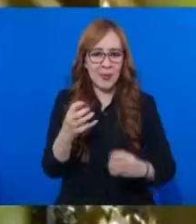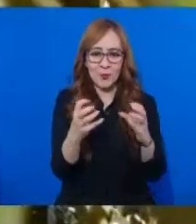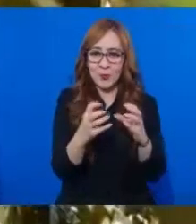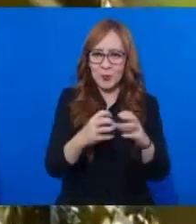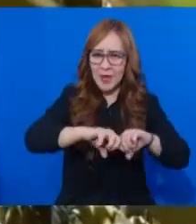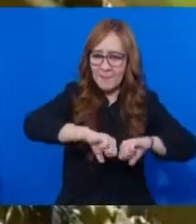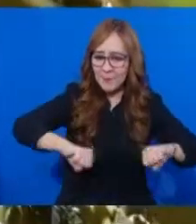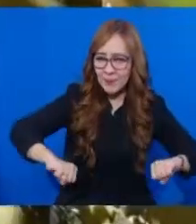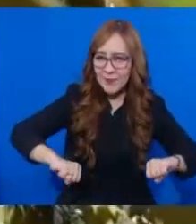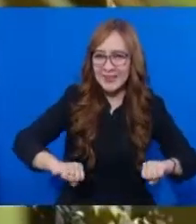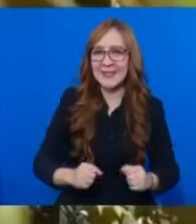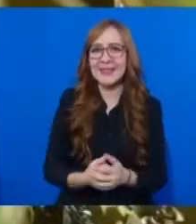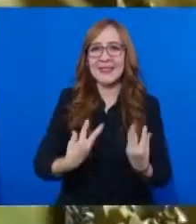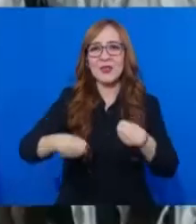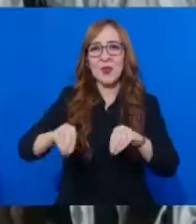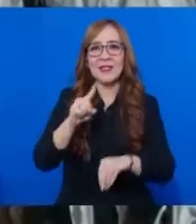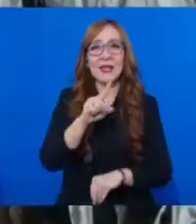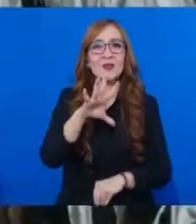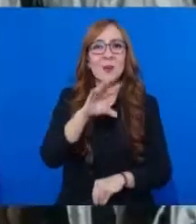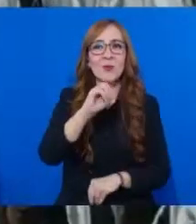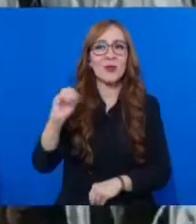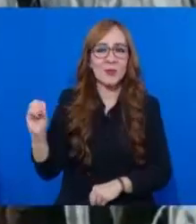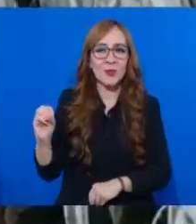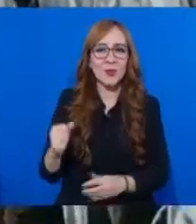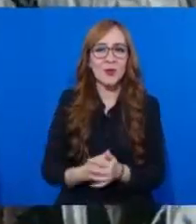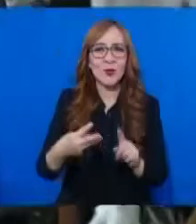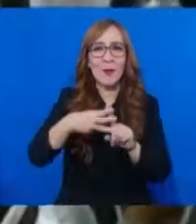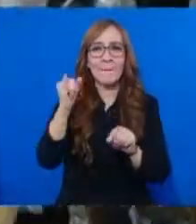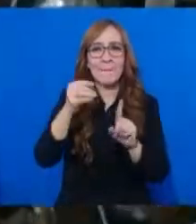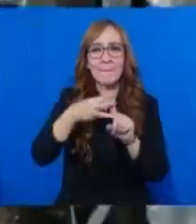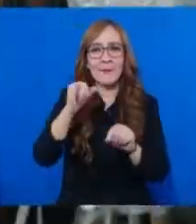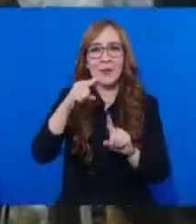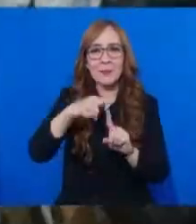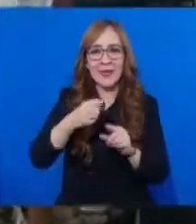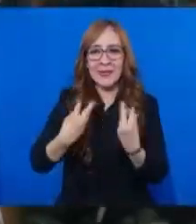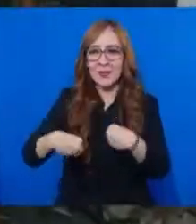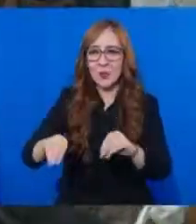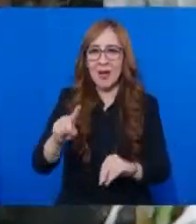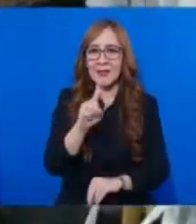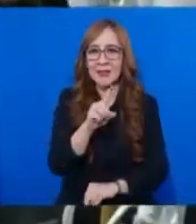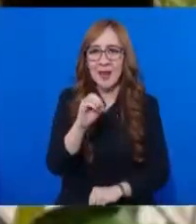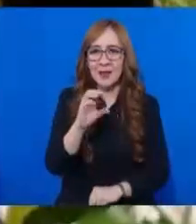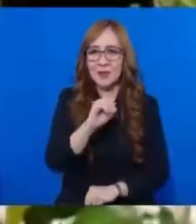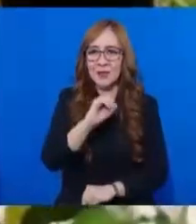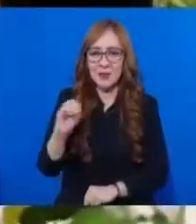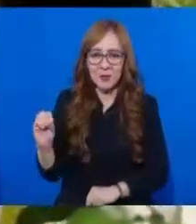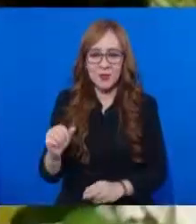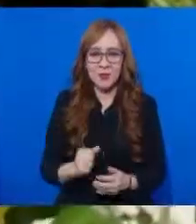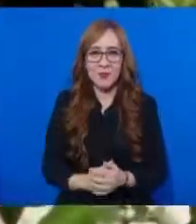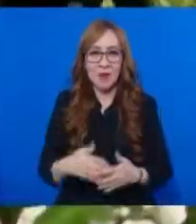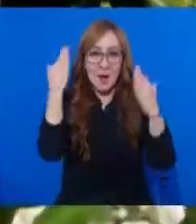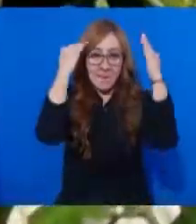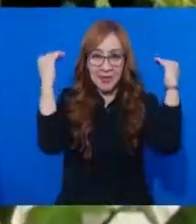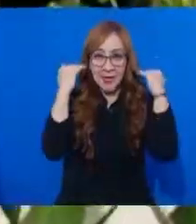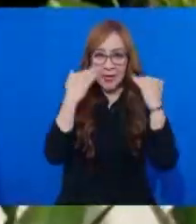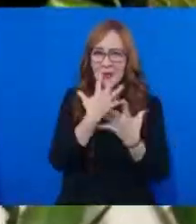dijual Rp150.000, sementara untuk bibitnya dijual dengan harga Rp100.000. Petani durian berharap durian emas bisa